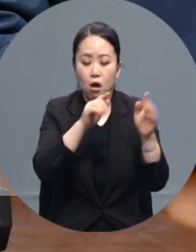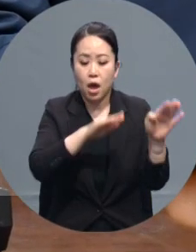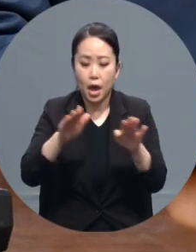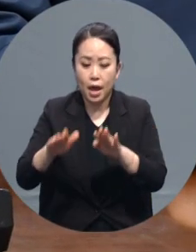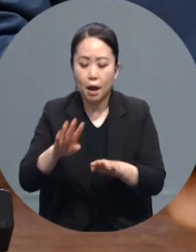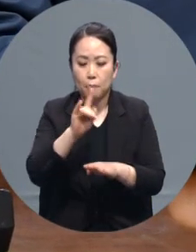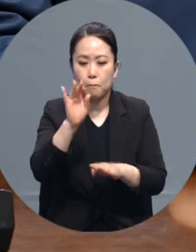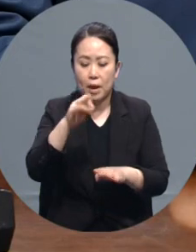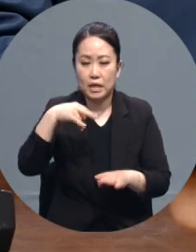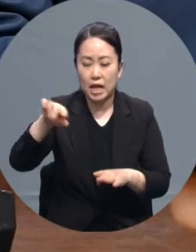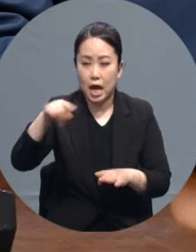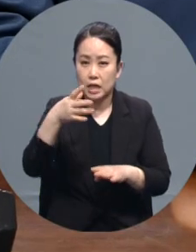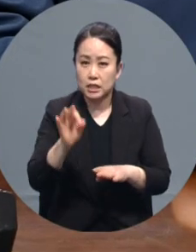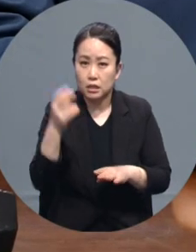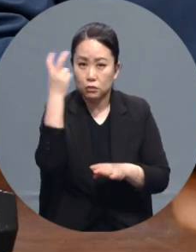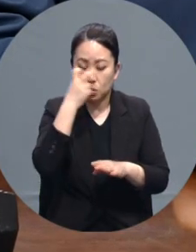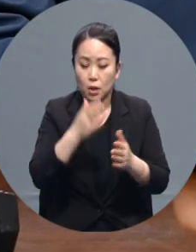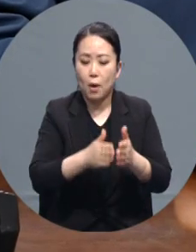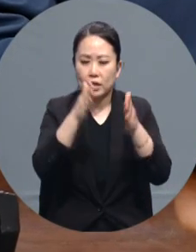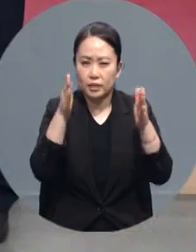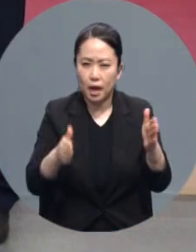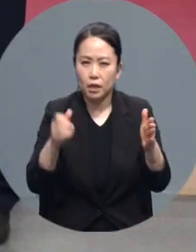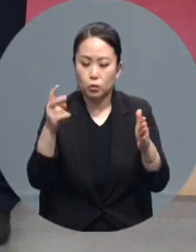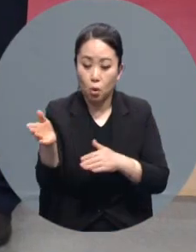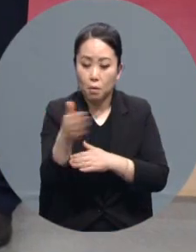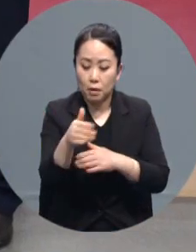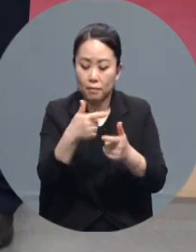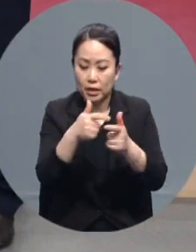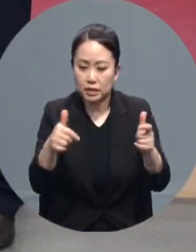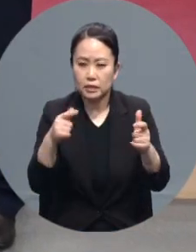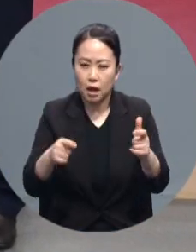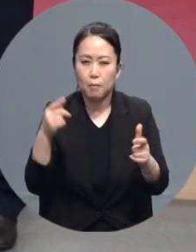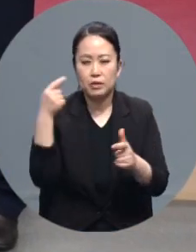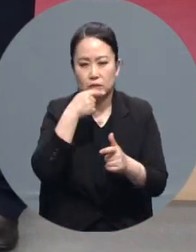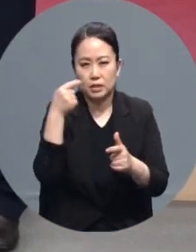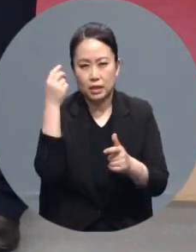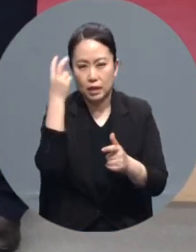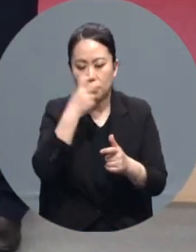수산물에 대한 방사능 검사를 강화해야 할 것이라고 강조했습니다